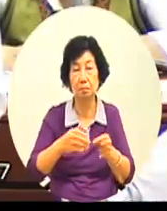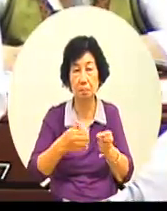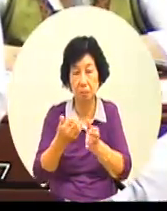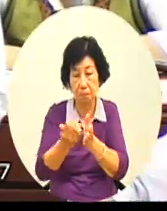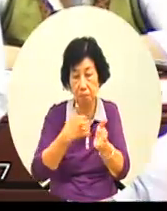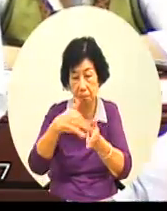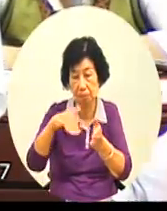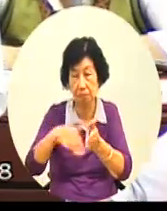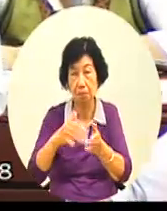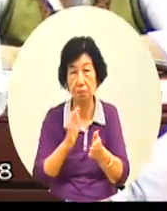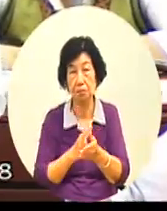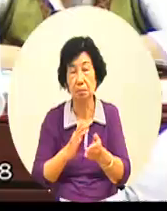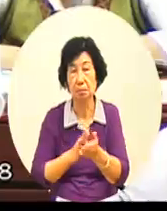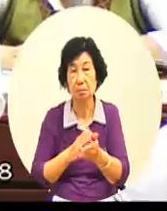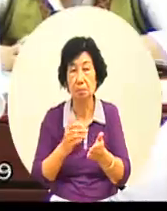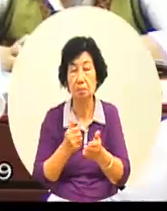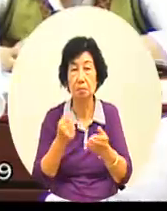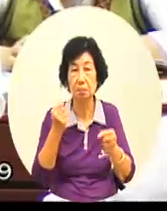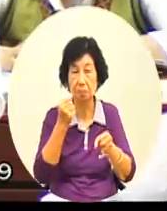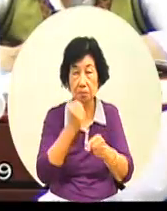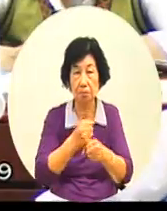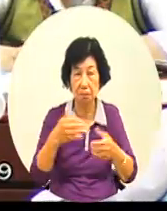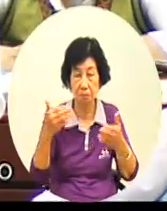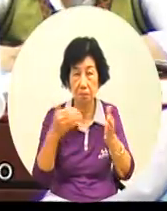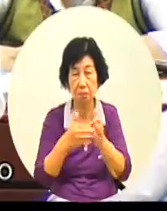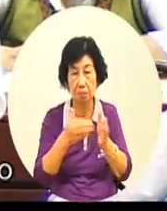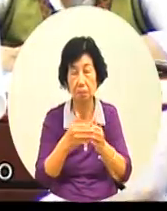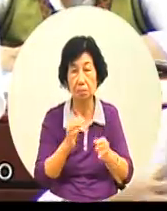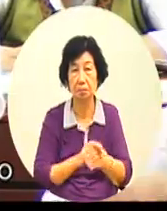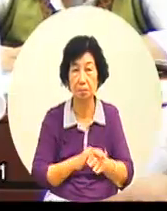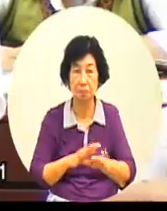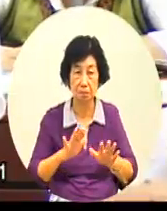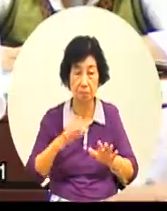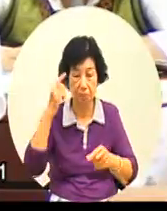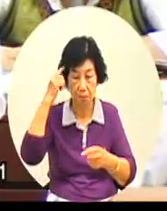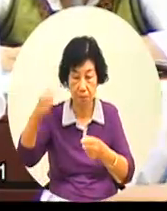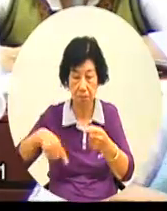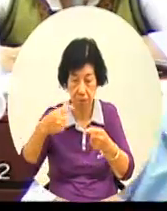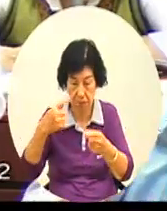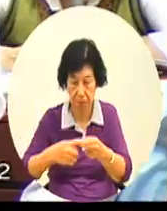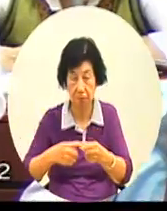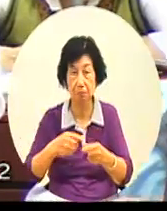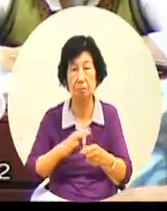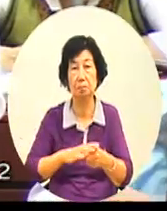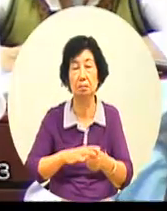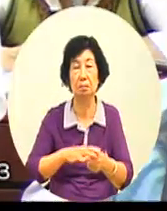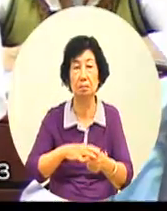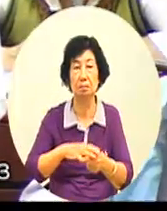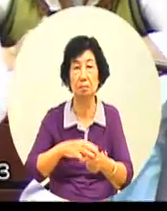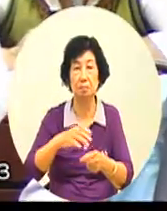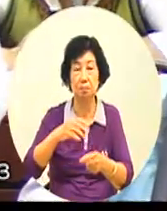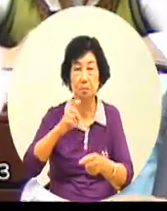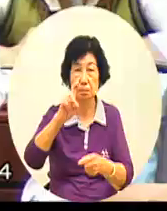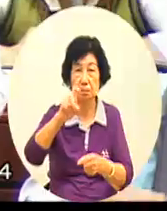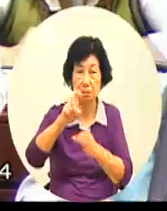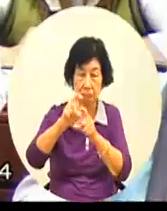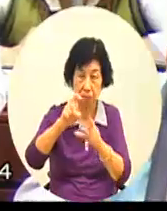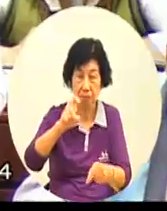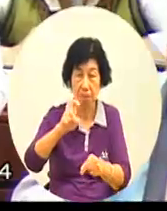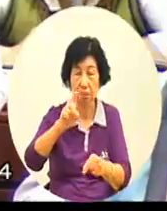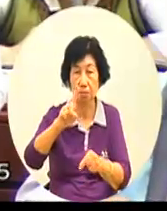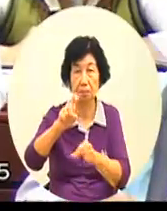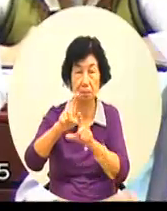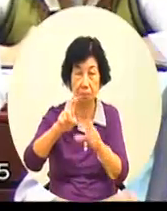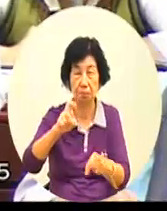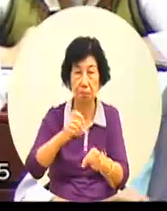部分呢，我们明年的部落安全计划呢，在今年的十一月，也就是这个月底呢，要完成审查。那我